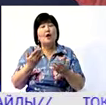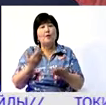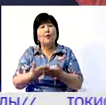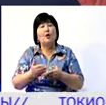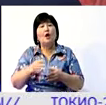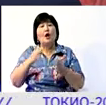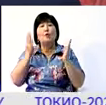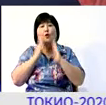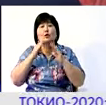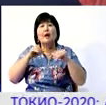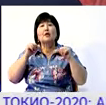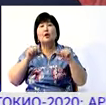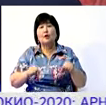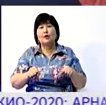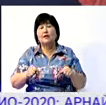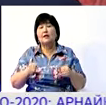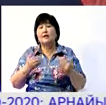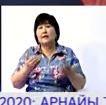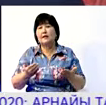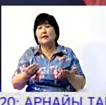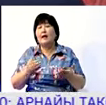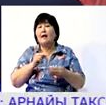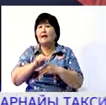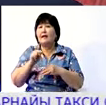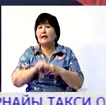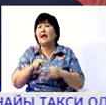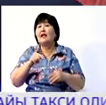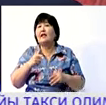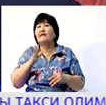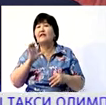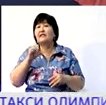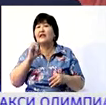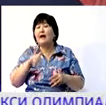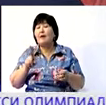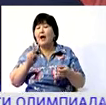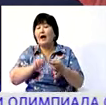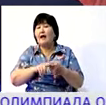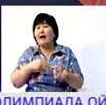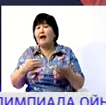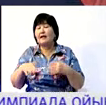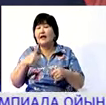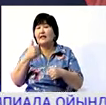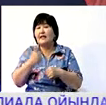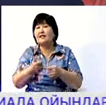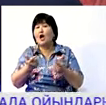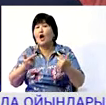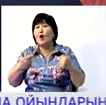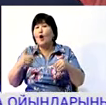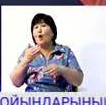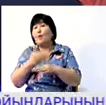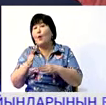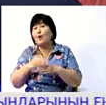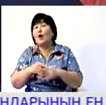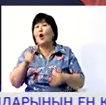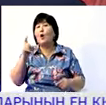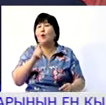мұсылмандық құқықтың, яғни усул фиқ ілімінің лингвистика мен ара қатынасына арналса, негізгі бөлім